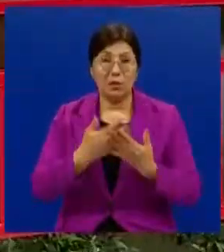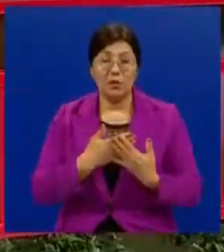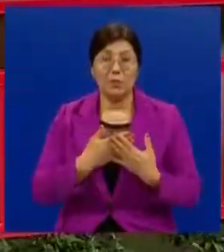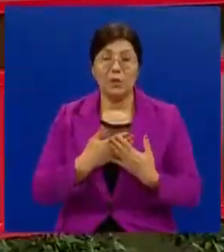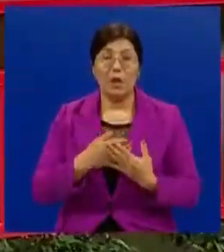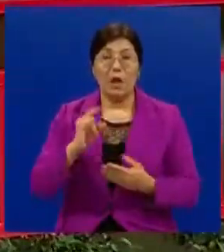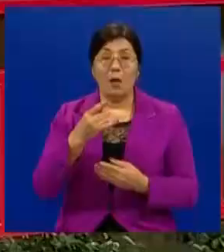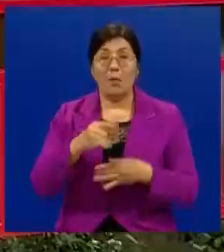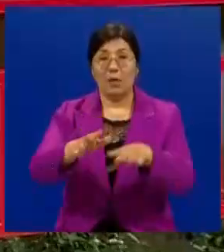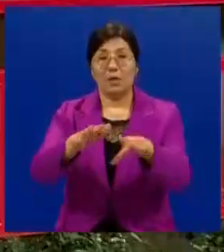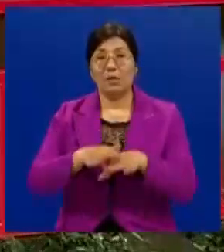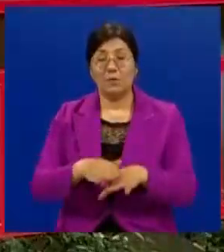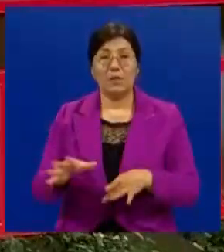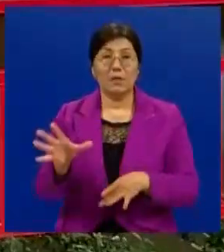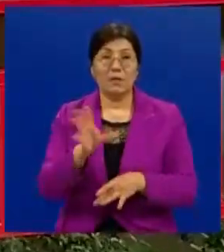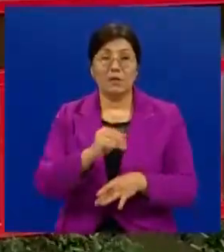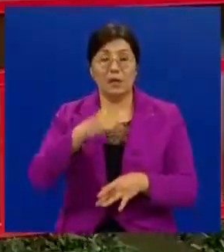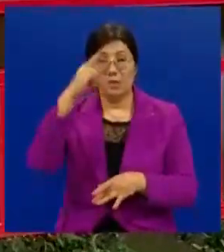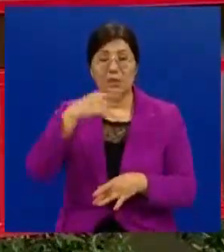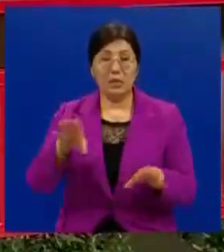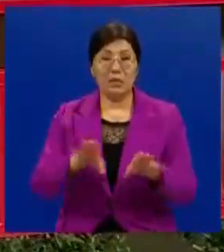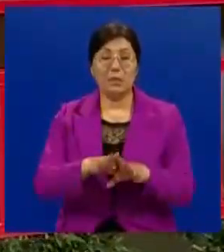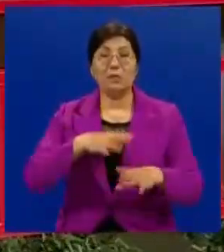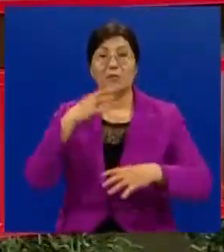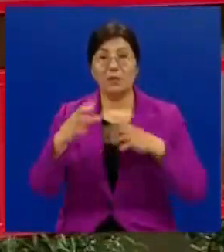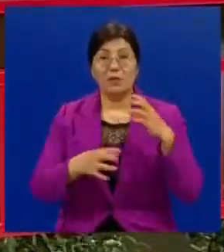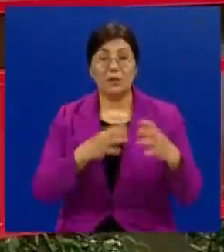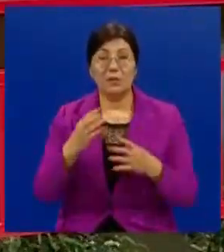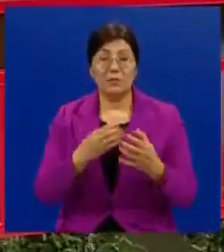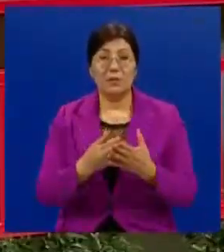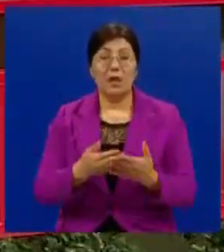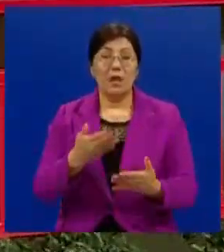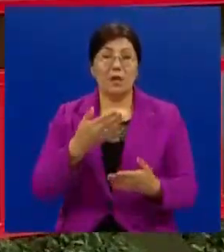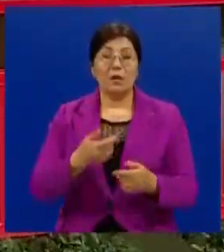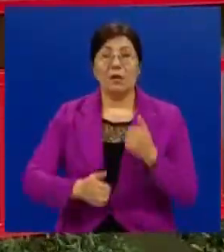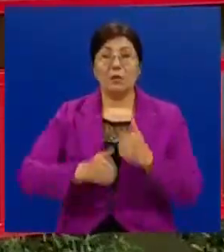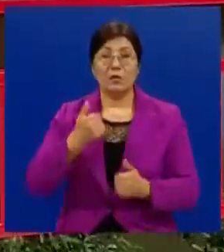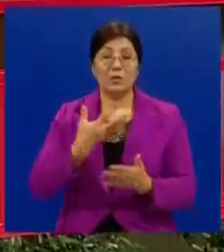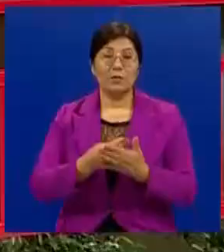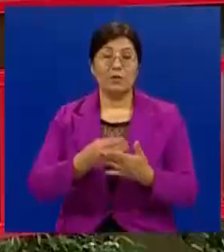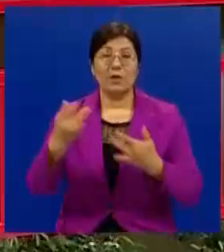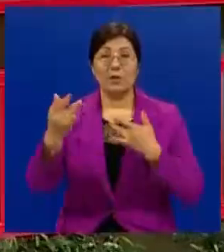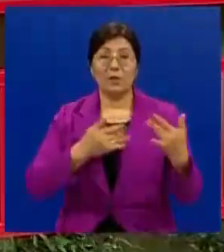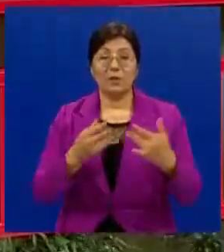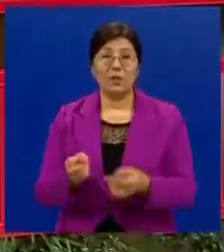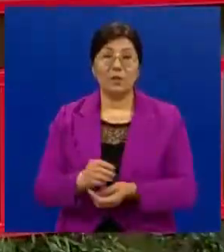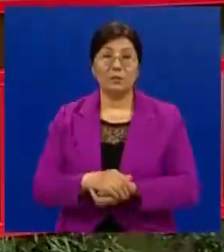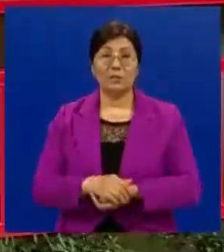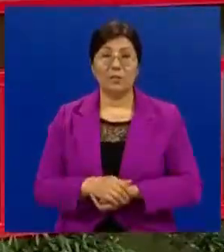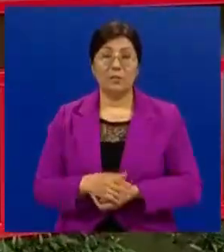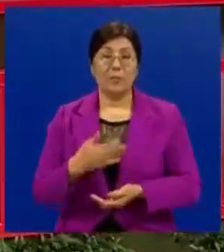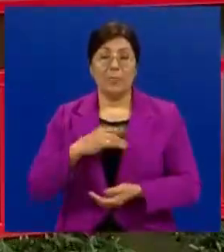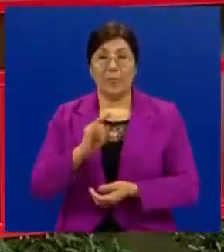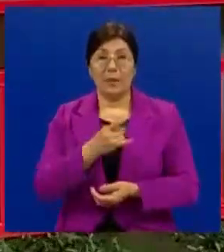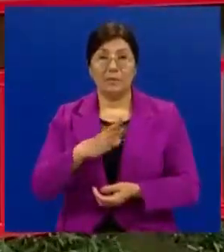Казахстана. Много лет со спектаклями мы выезжаем на международные фестивали. Я очень горжусь театром. В эту сферу пришла неспроста. Я